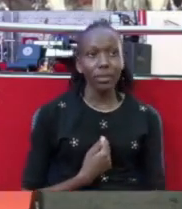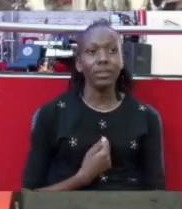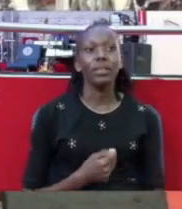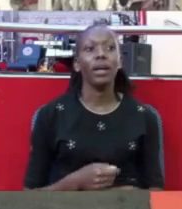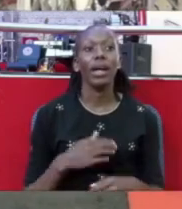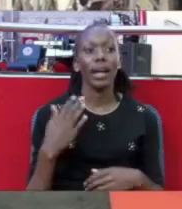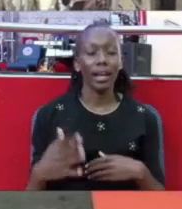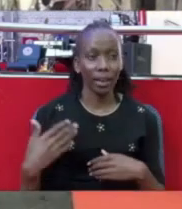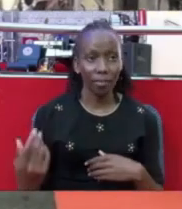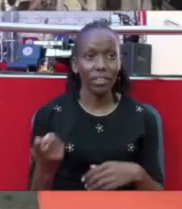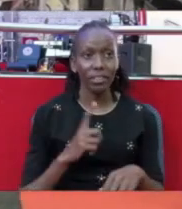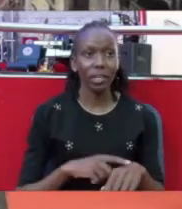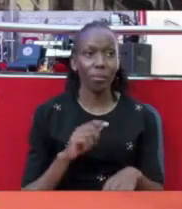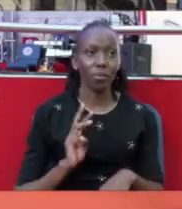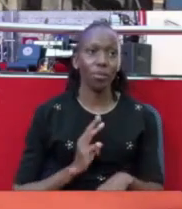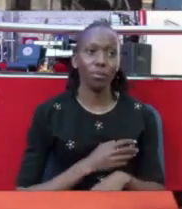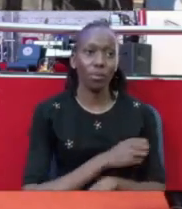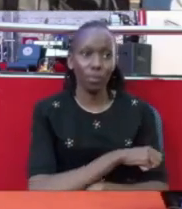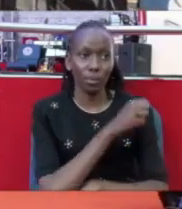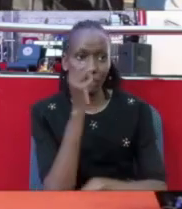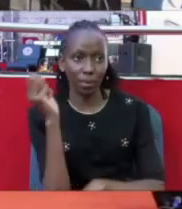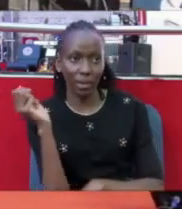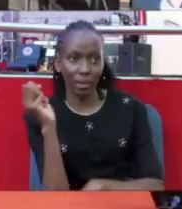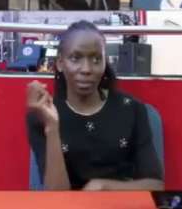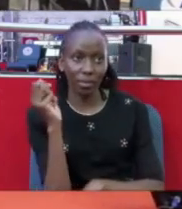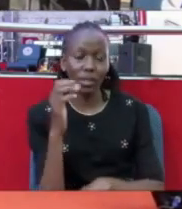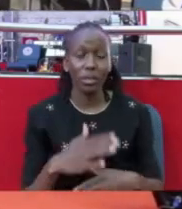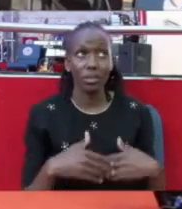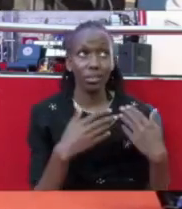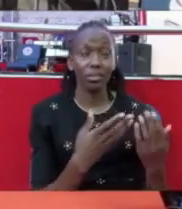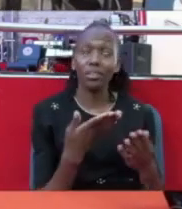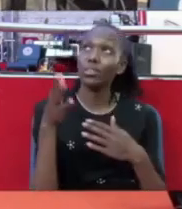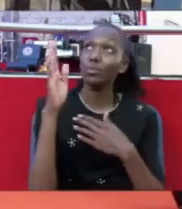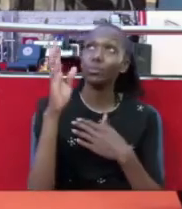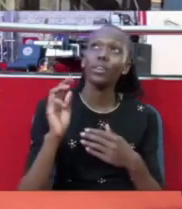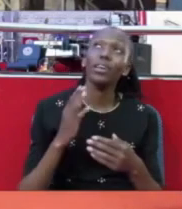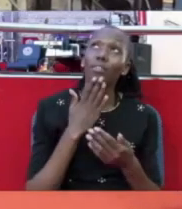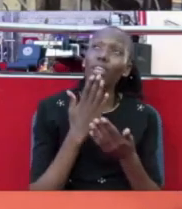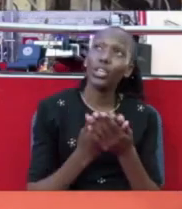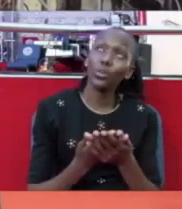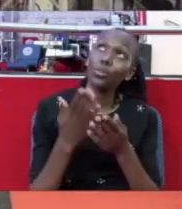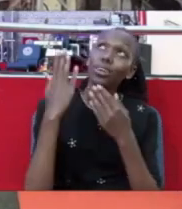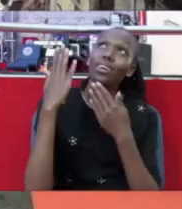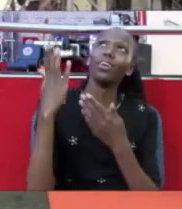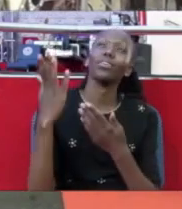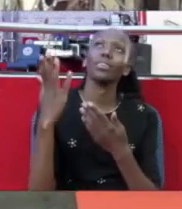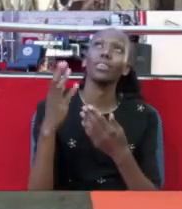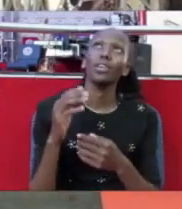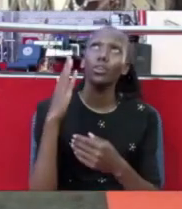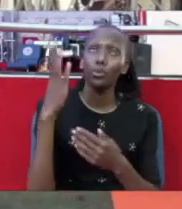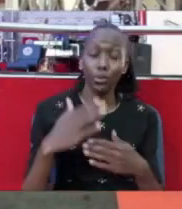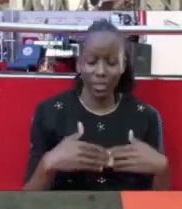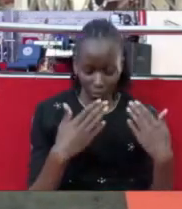na kujiweka mbele za Bwana. And we tell God, you have given me yet another day. Na unaambia Mungu kwamba umenipa bado siku nyingine. You have given me breath and I